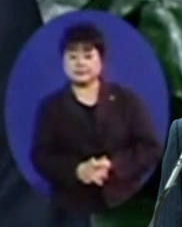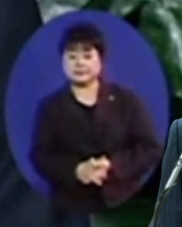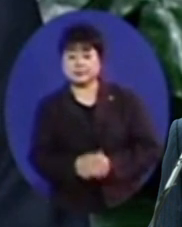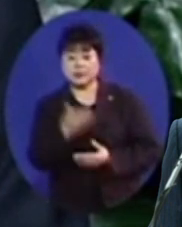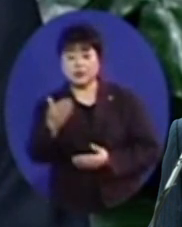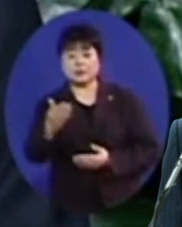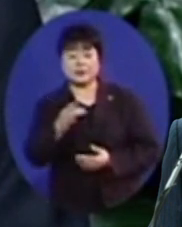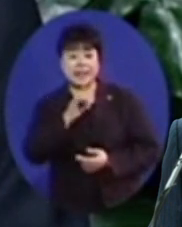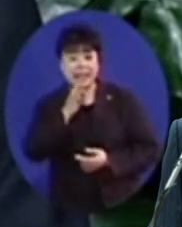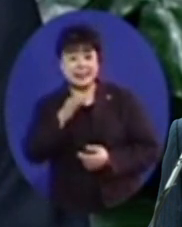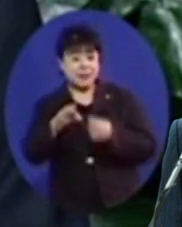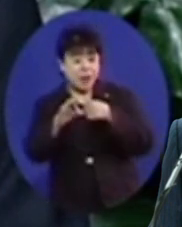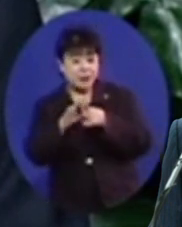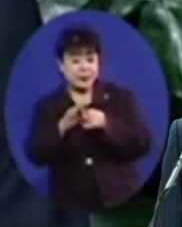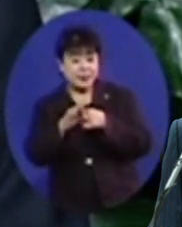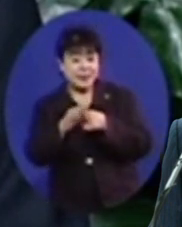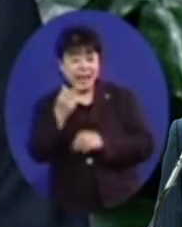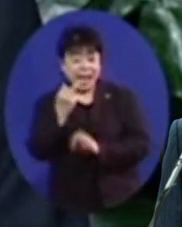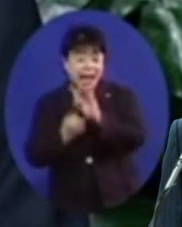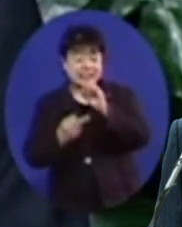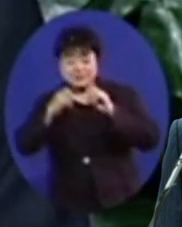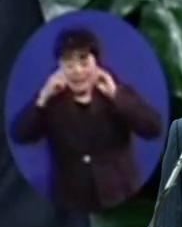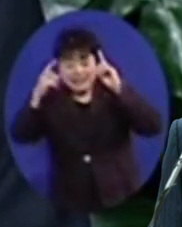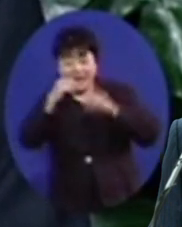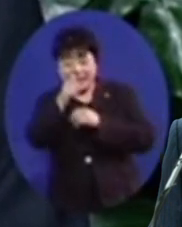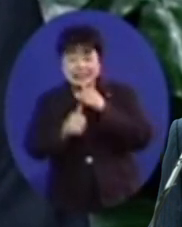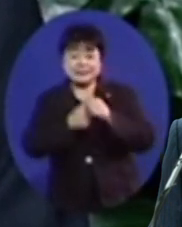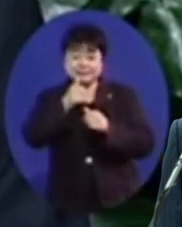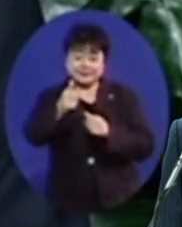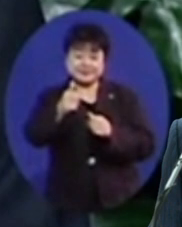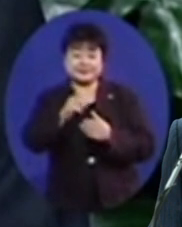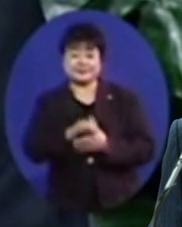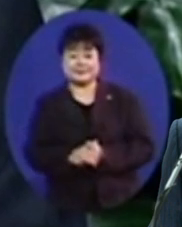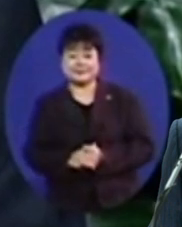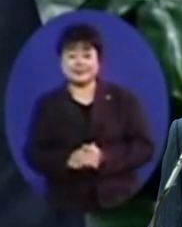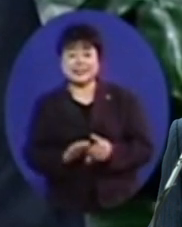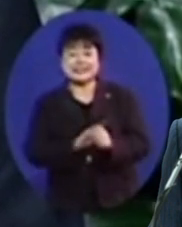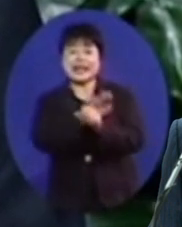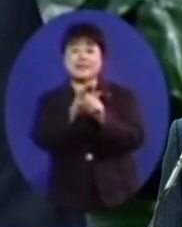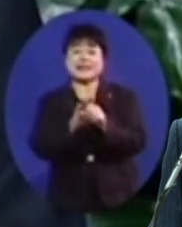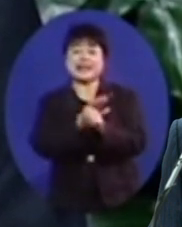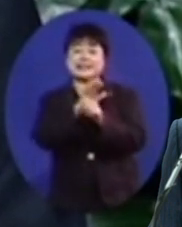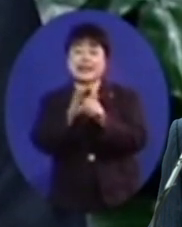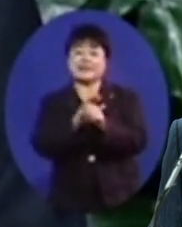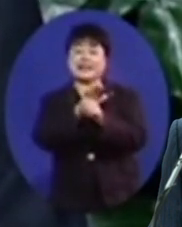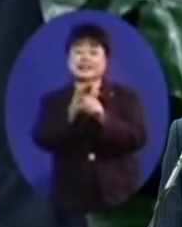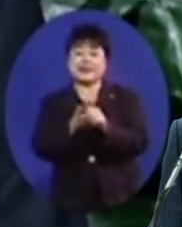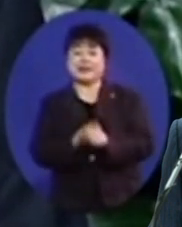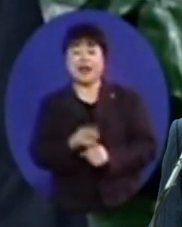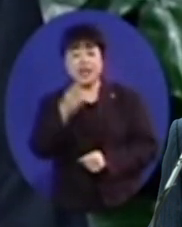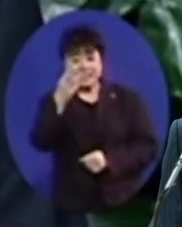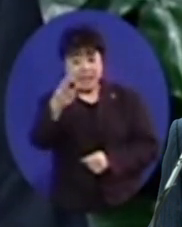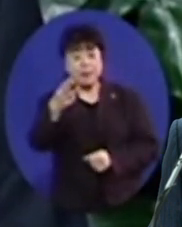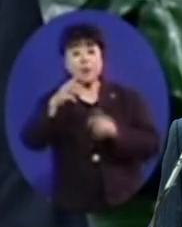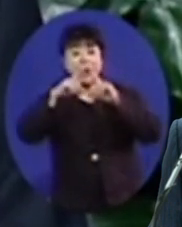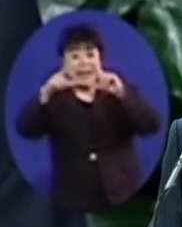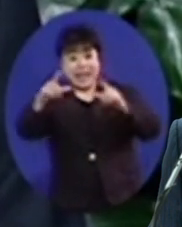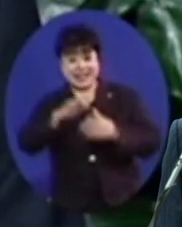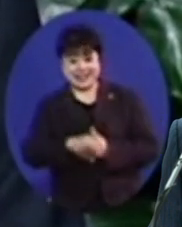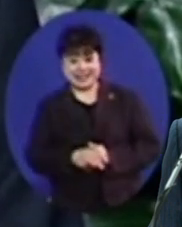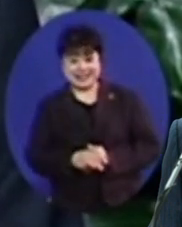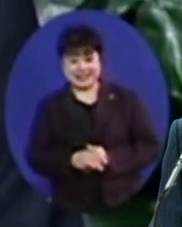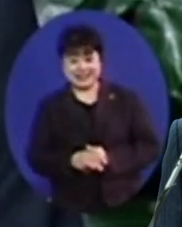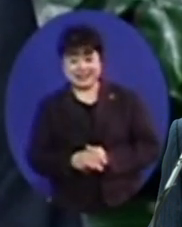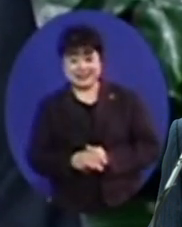여러분도 안 되겠더라. 아침에 일어나서 하나님 사랑합니다. 하나님 사랑합니다. 하나님 사랑합니다. 몇